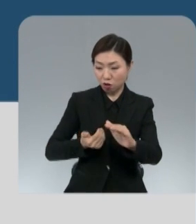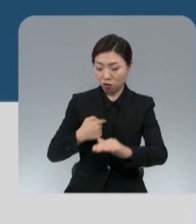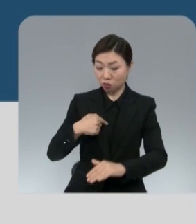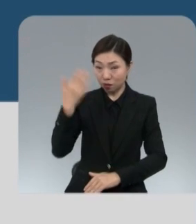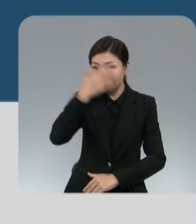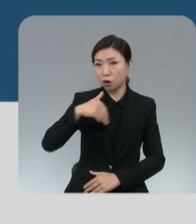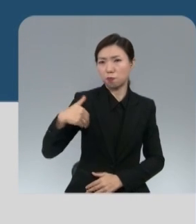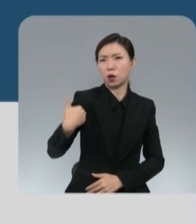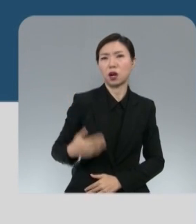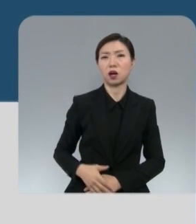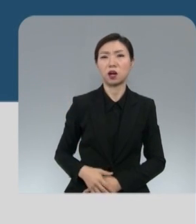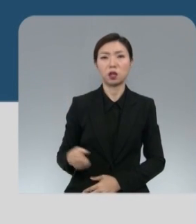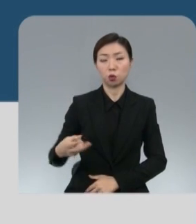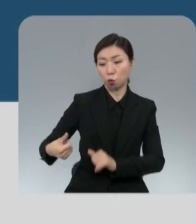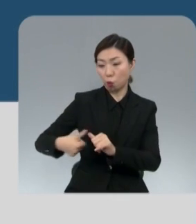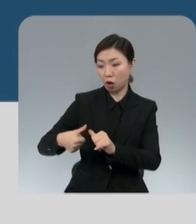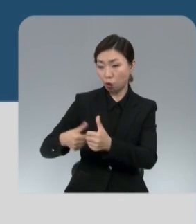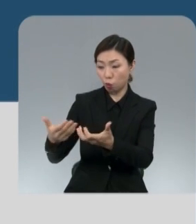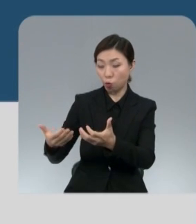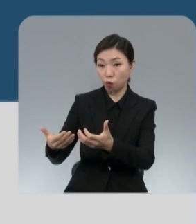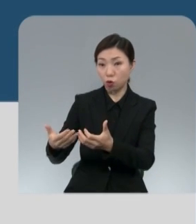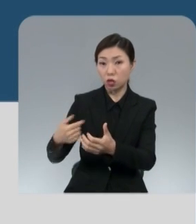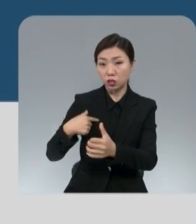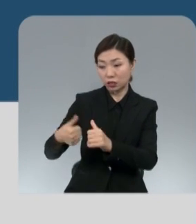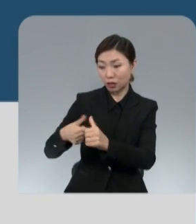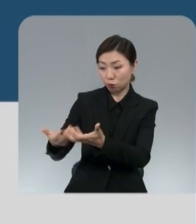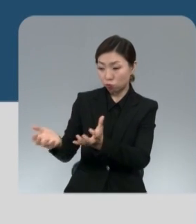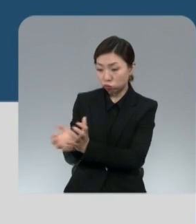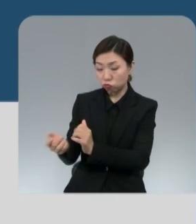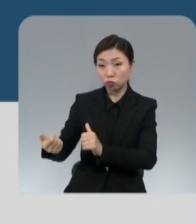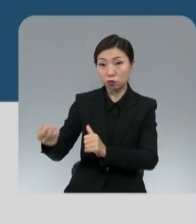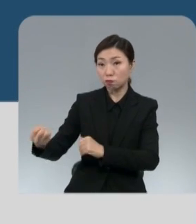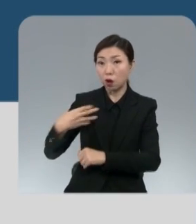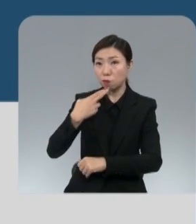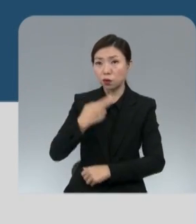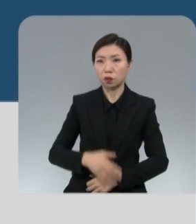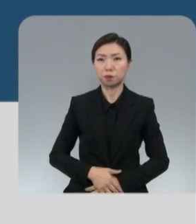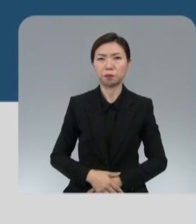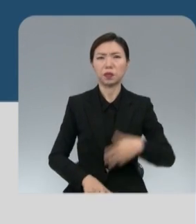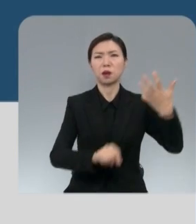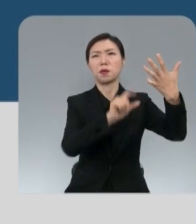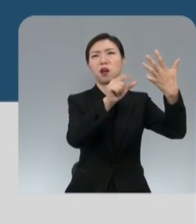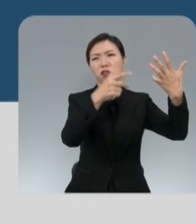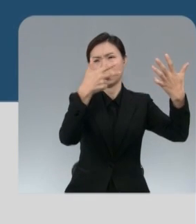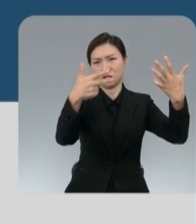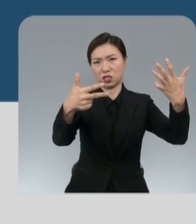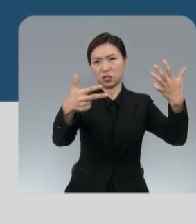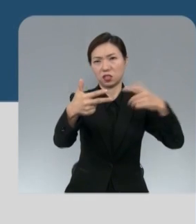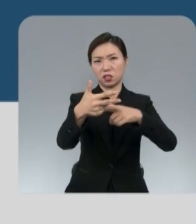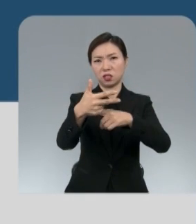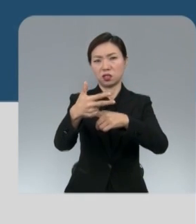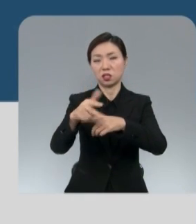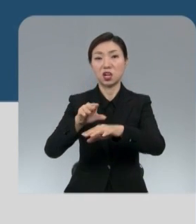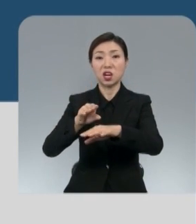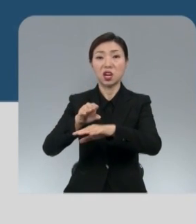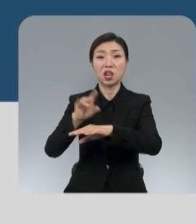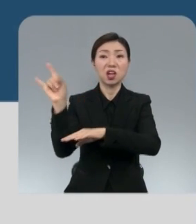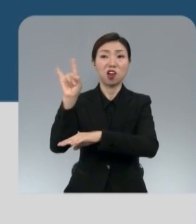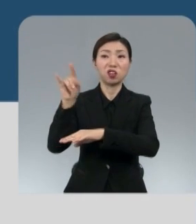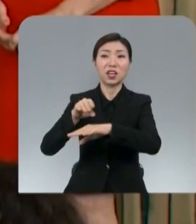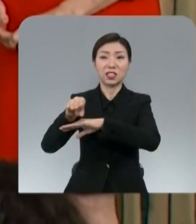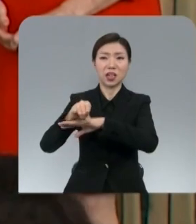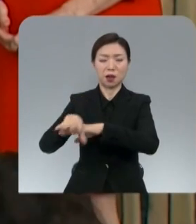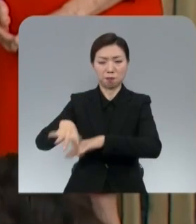인정했습니다. 8월 7일 상원에서 통과된 뒤 현대차에서 연락이 왔고 모니터링을 지시한 사이 하원 통과가 됐다고도